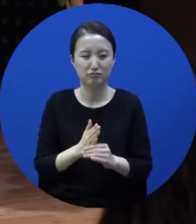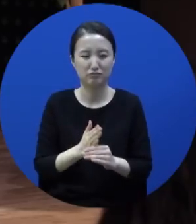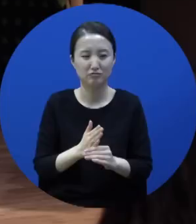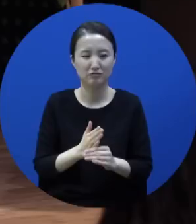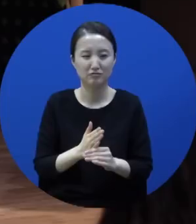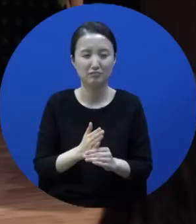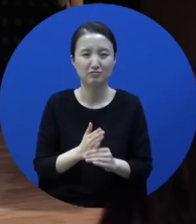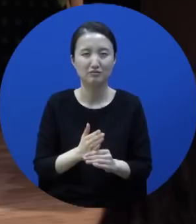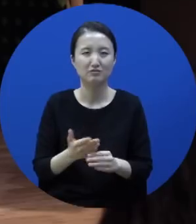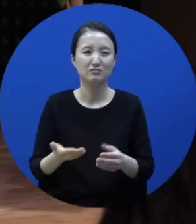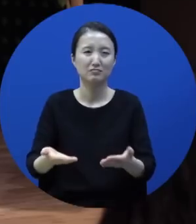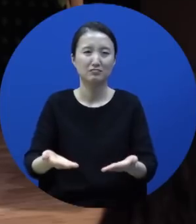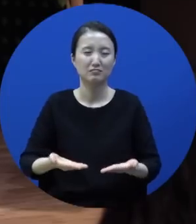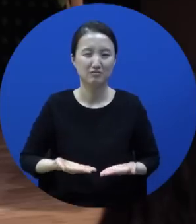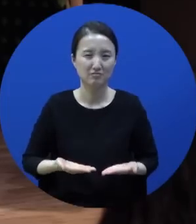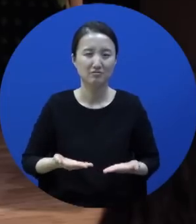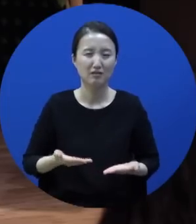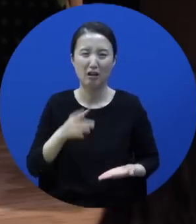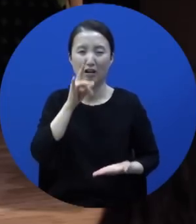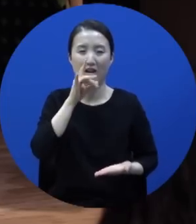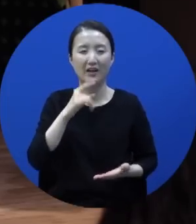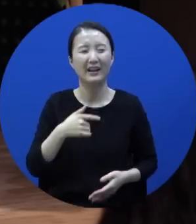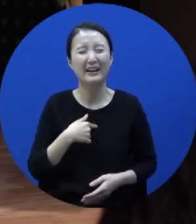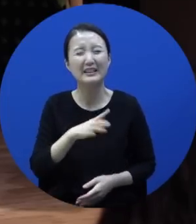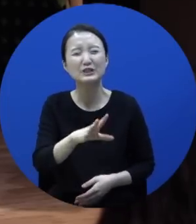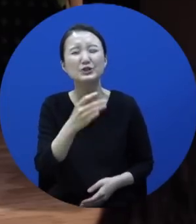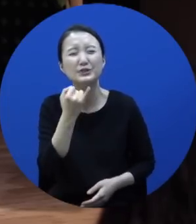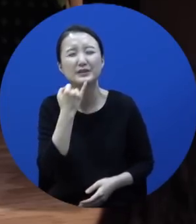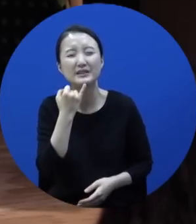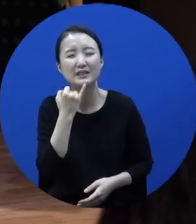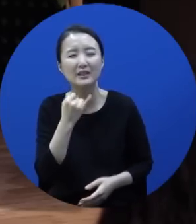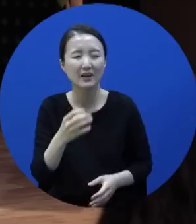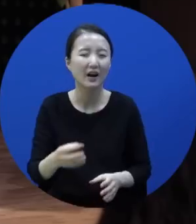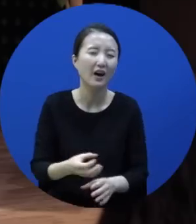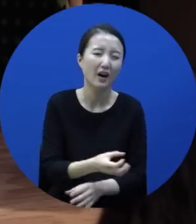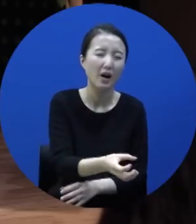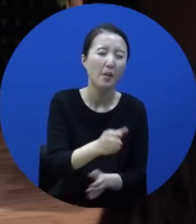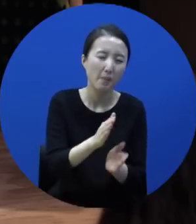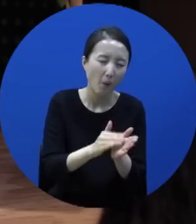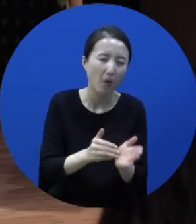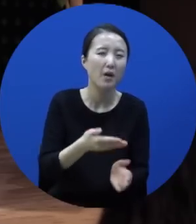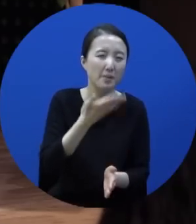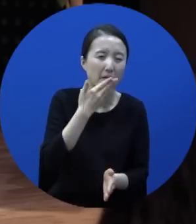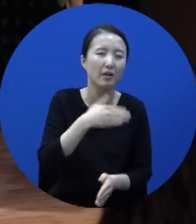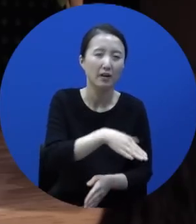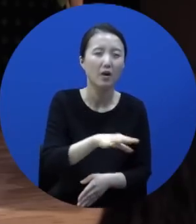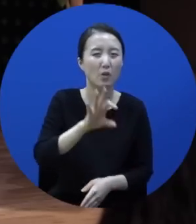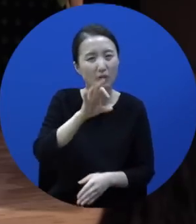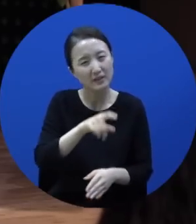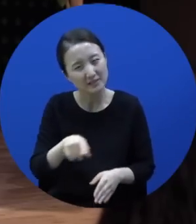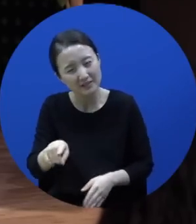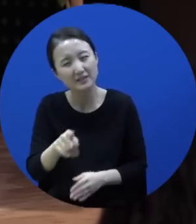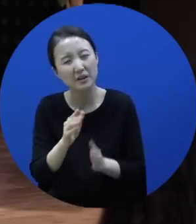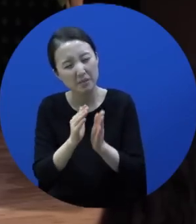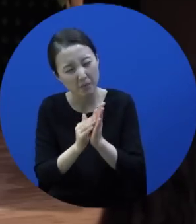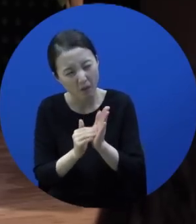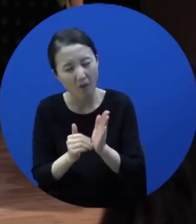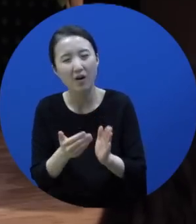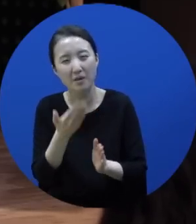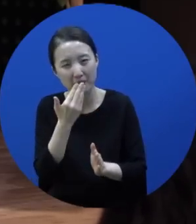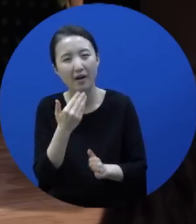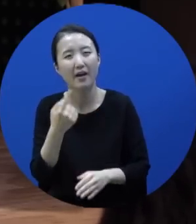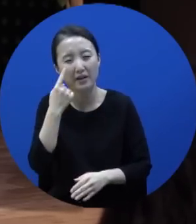나요. 못 본 걸로 할게요. 이렇게 하고 전해주고 몰래 카메라 없는 데 가서 드시고 오세요. 화장실